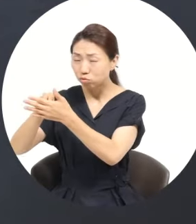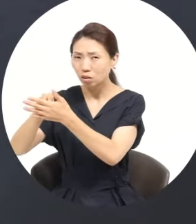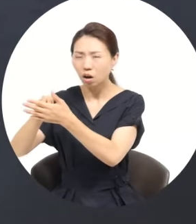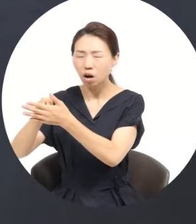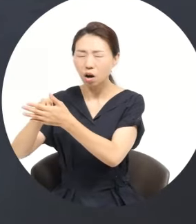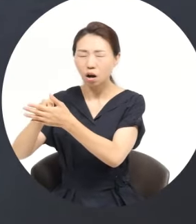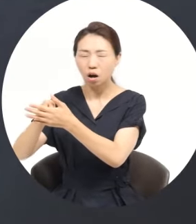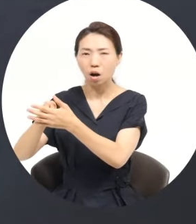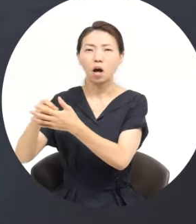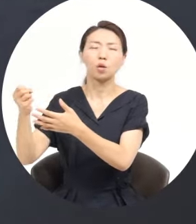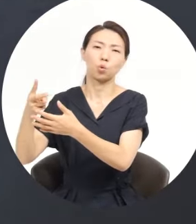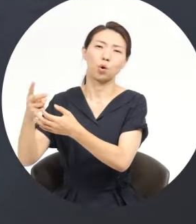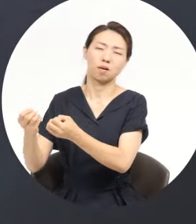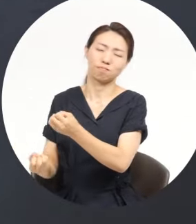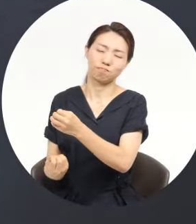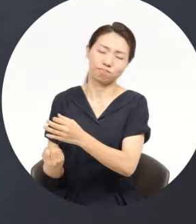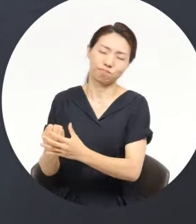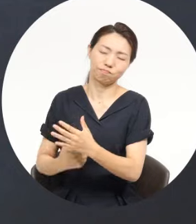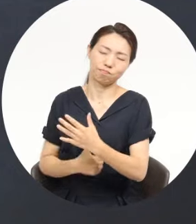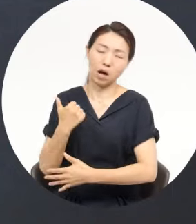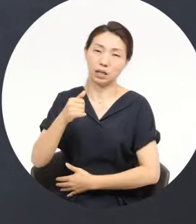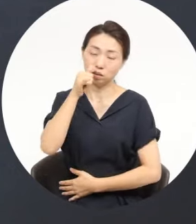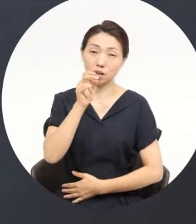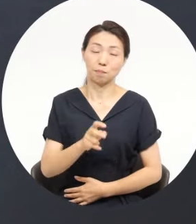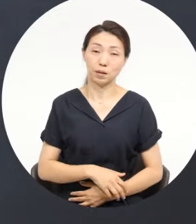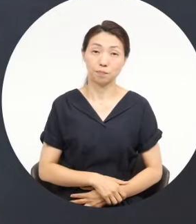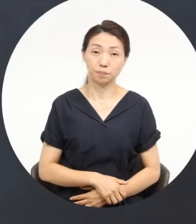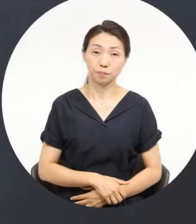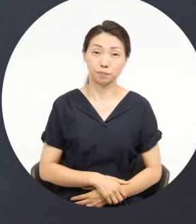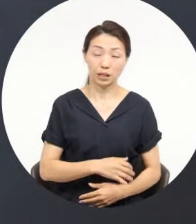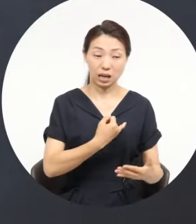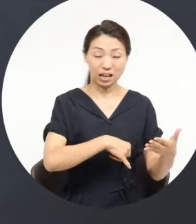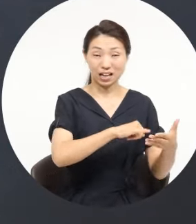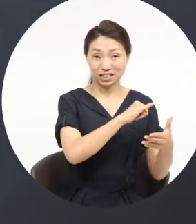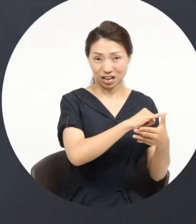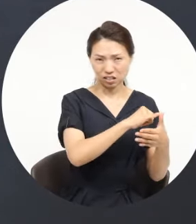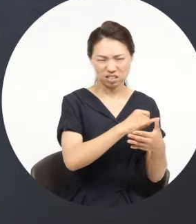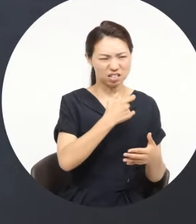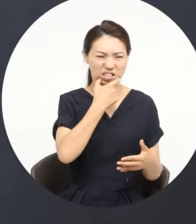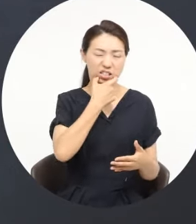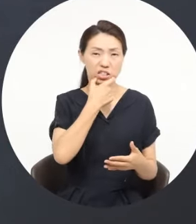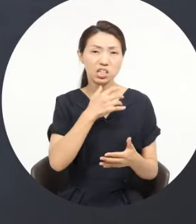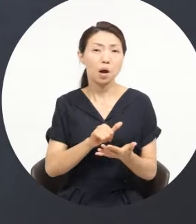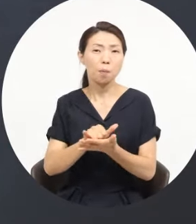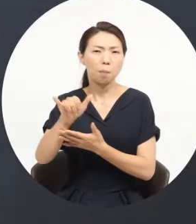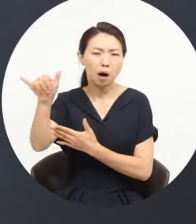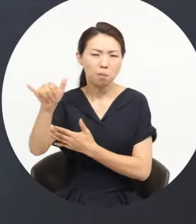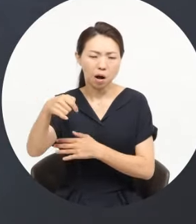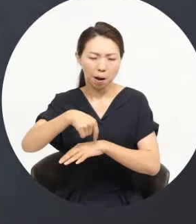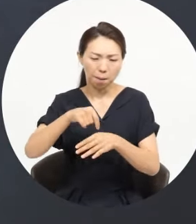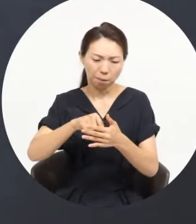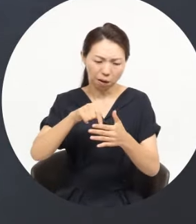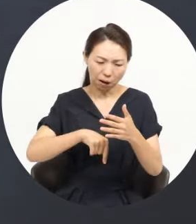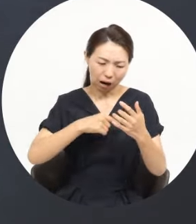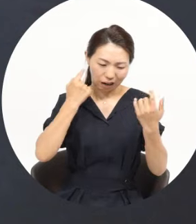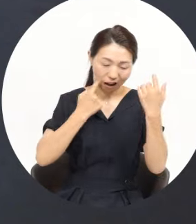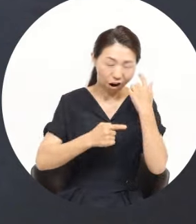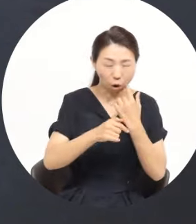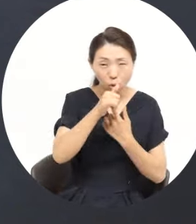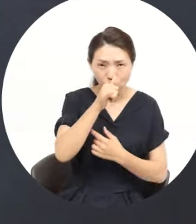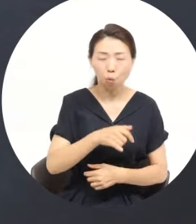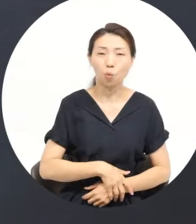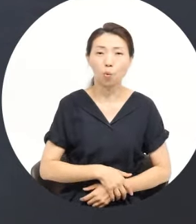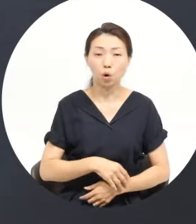형제라도 그게 올 때, 큰 애는 오기 싫은데 왔다 하면 이게 계속 상처가 되고, 뭐